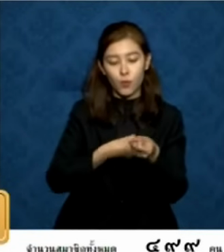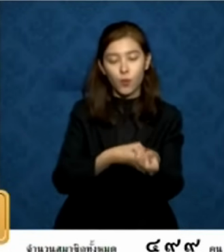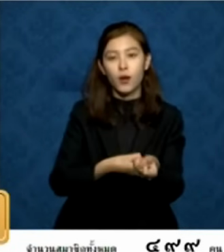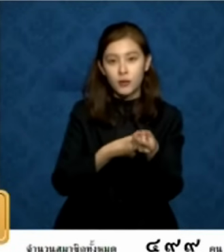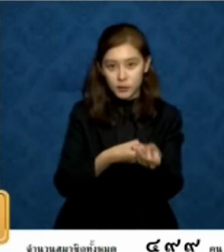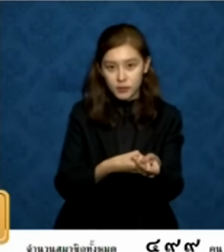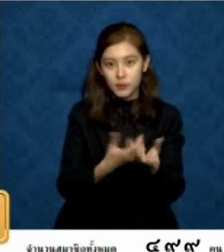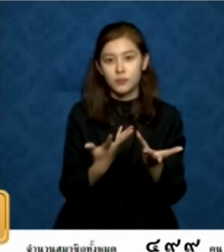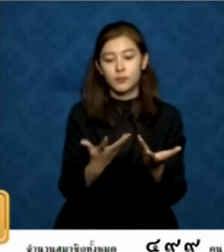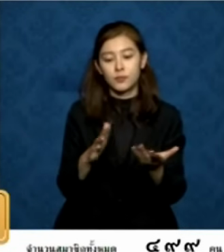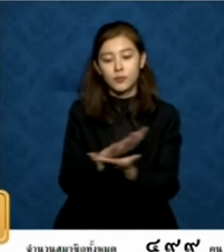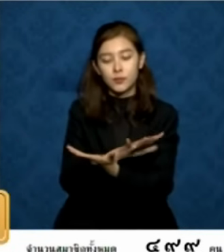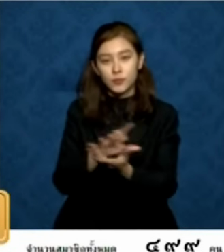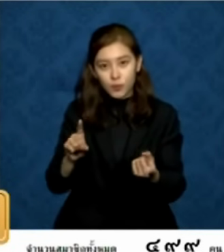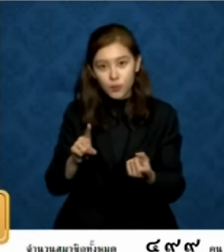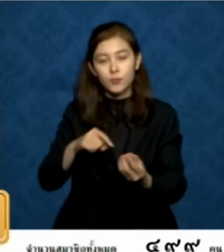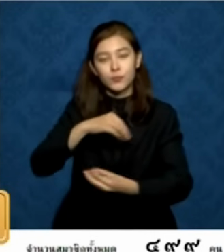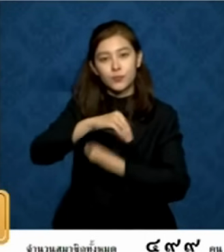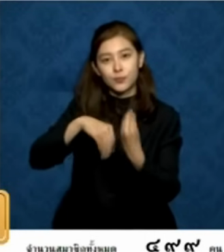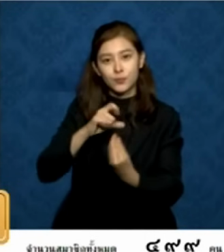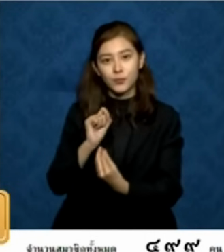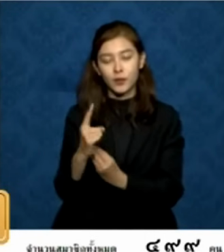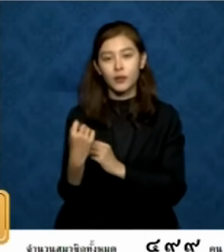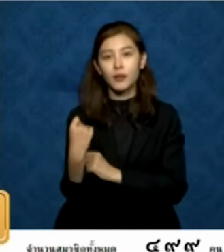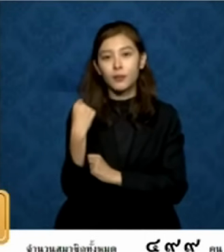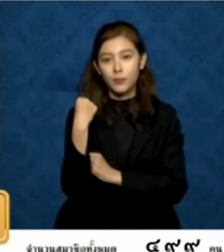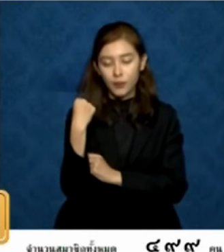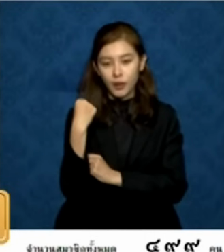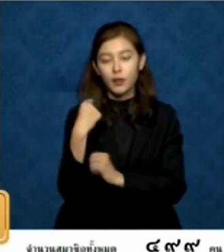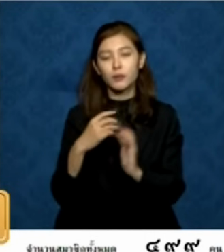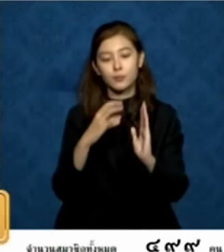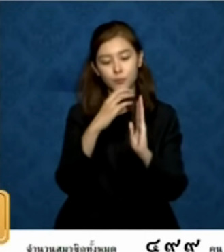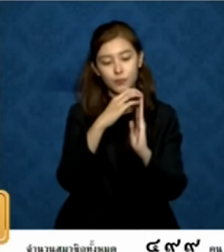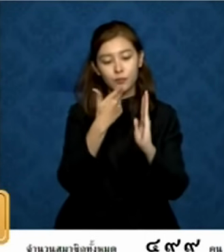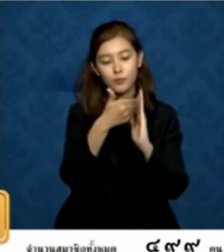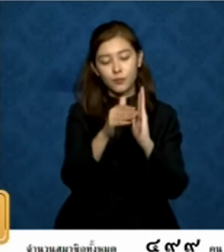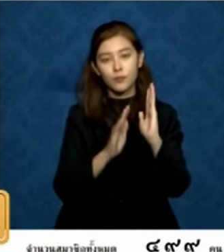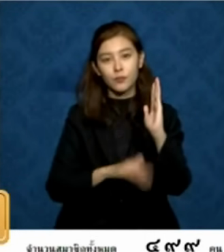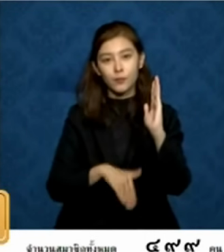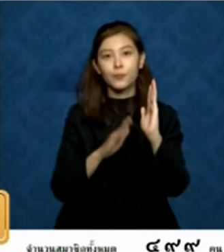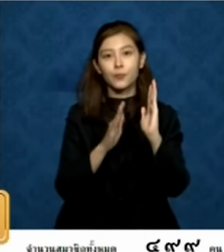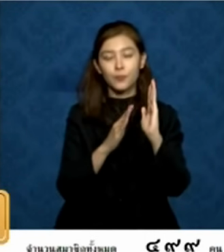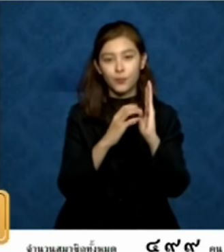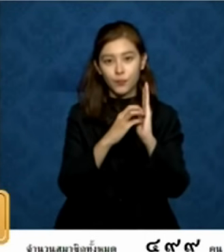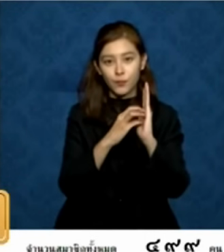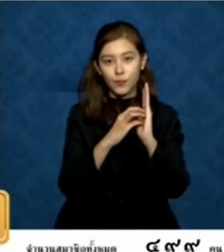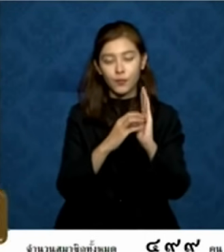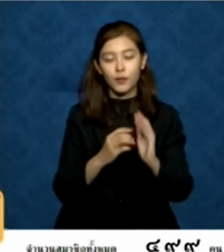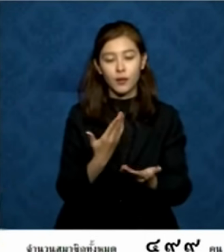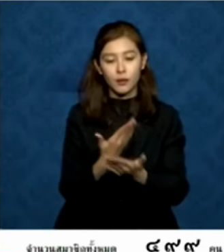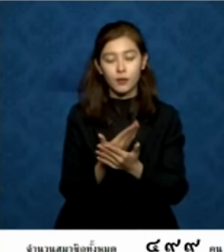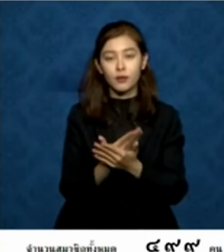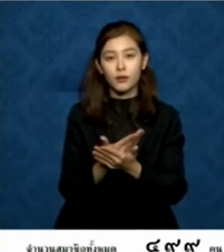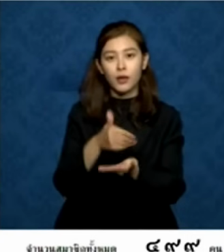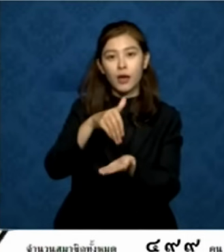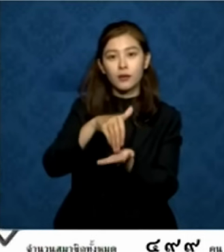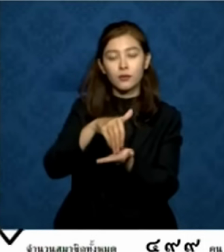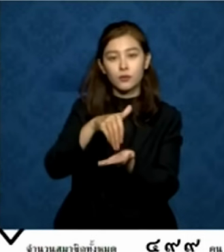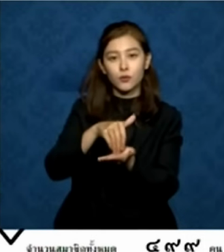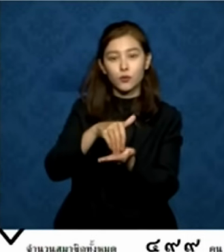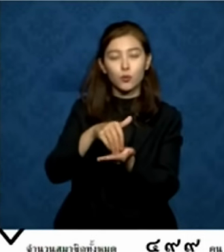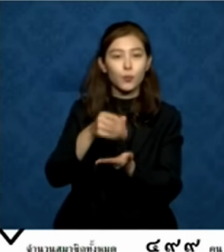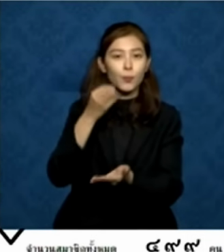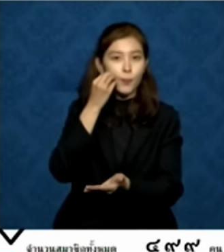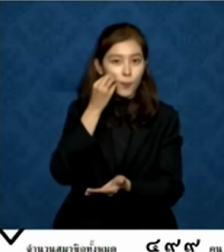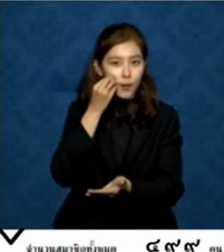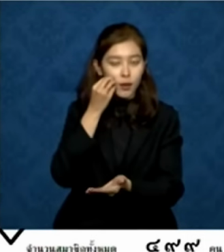เข้มแข็งทางเศรษฐกิจฐานรากในแต่ละภูมิภาคส่งเสริมกองทุนหมู่บ้านและชุมชนเมืองแห่งชาติรวมทั้ง